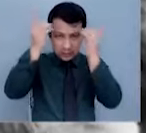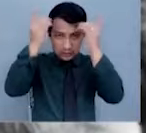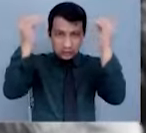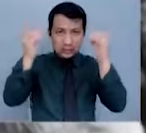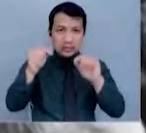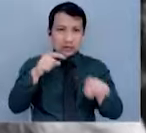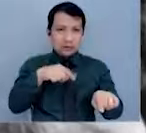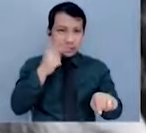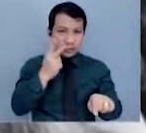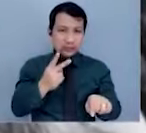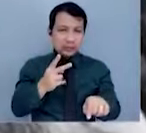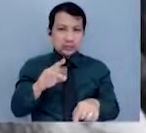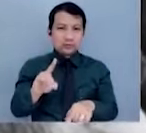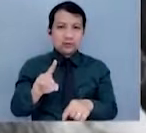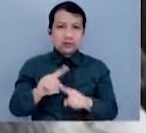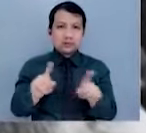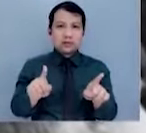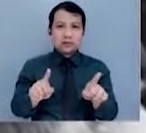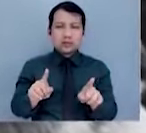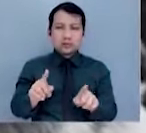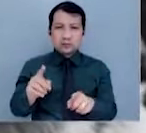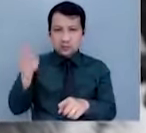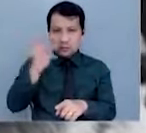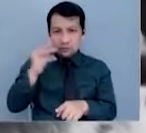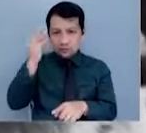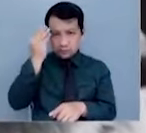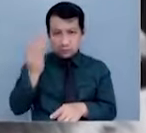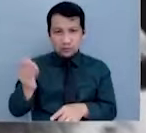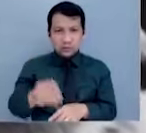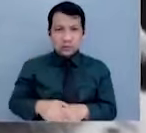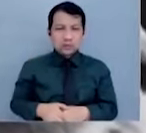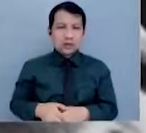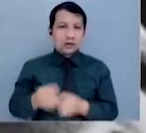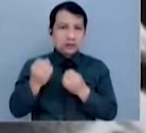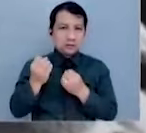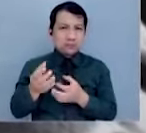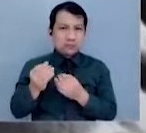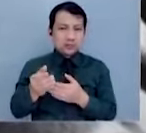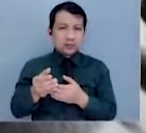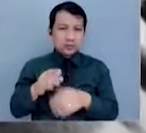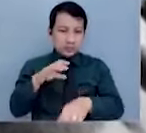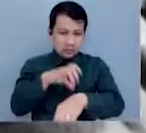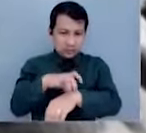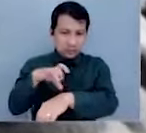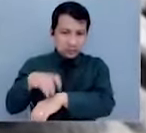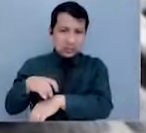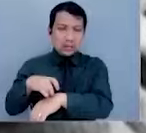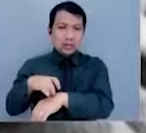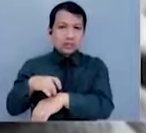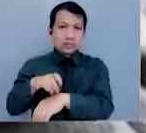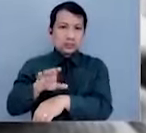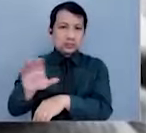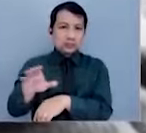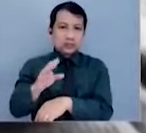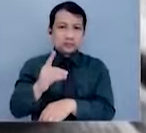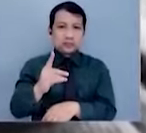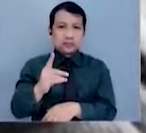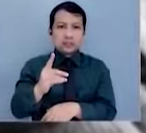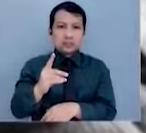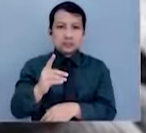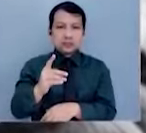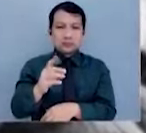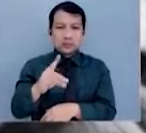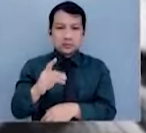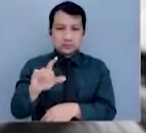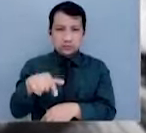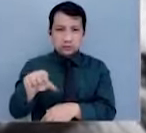rabies. Pero ang higit na nakakabahala, libo-libo na raw ang nakagat na mga infected na aso sa Marinduque. 2 na